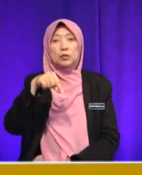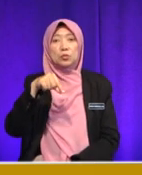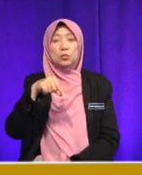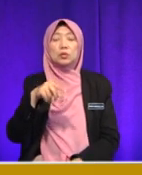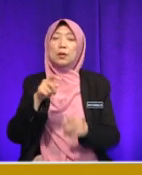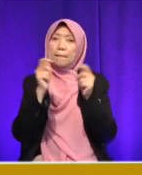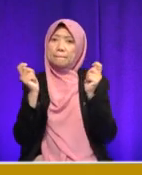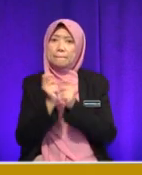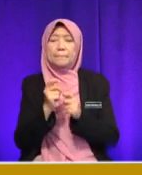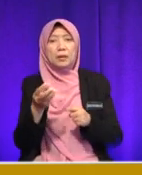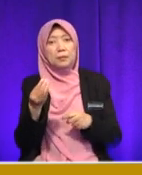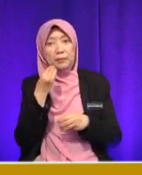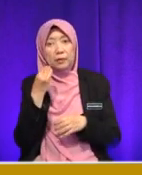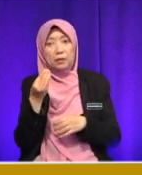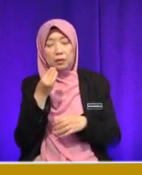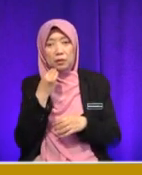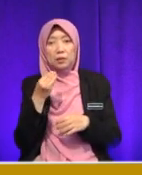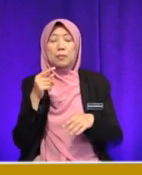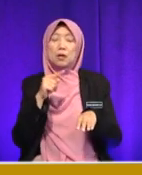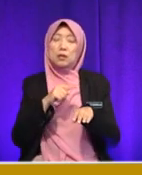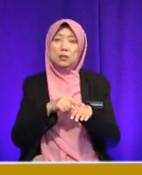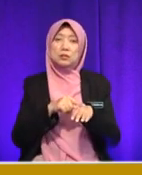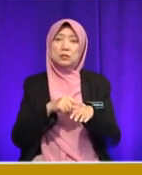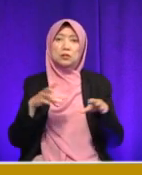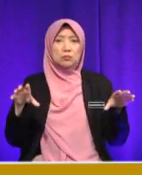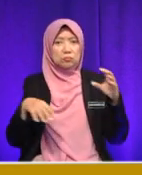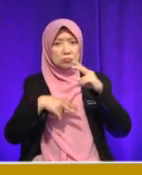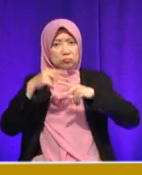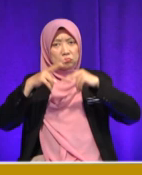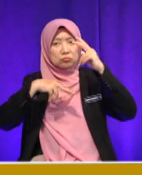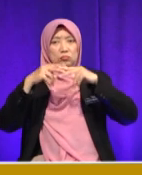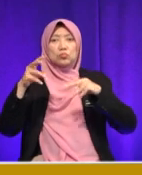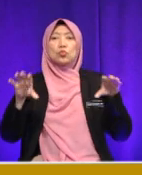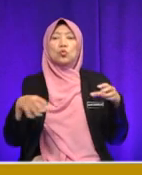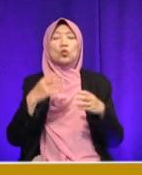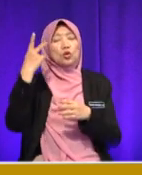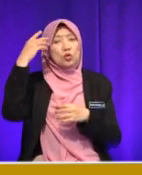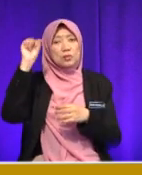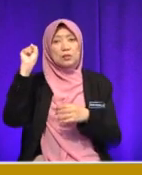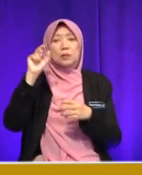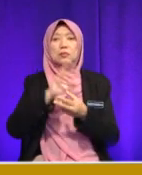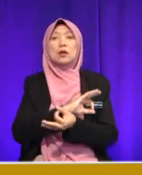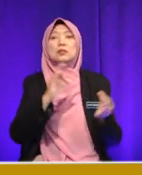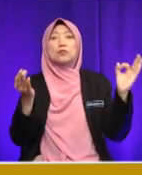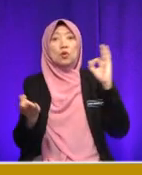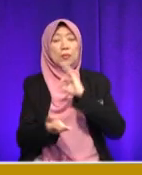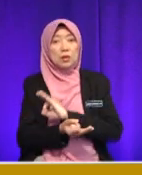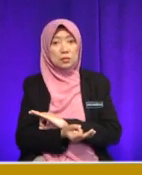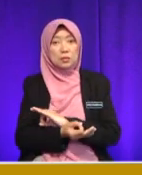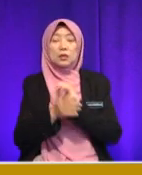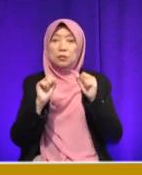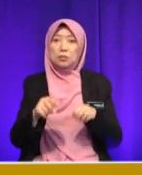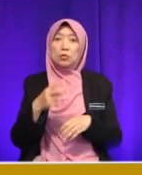selera. Semasa pembinaan taman tema air, arkitek telah menggunakan konsep transformasi. Okay, baik, anda boleh